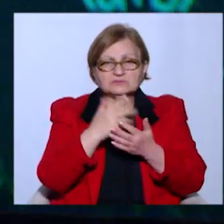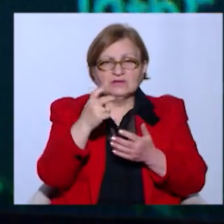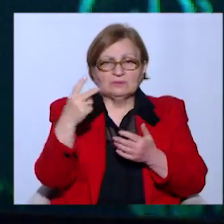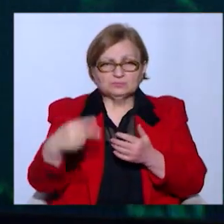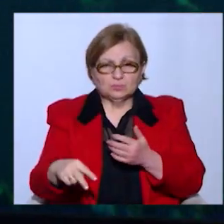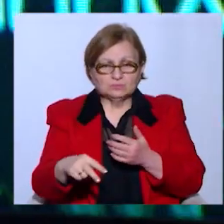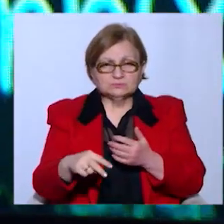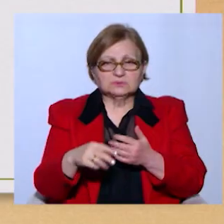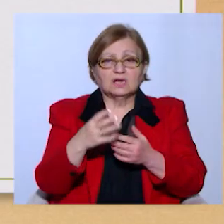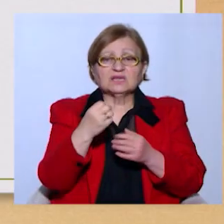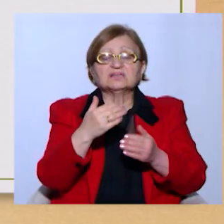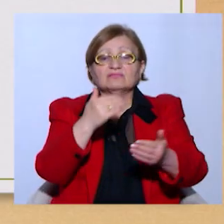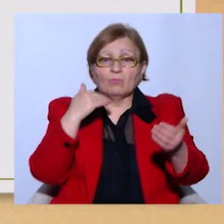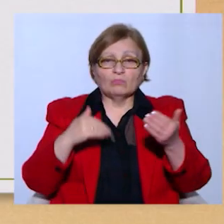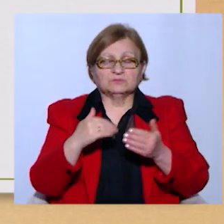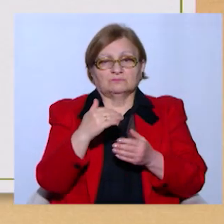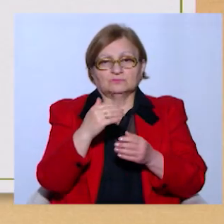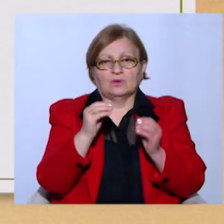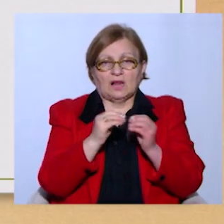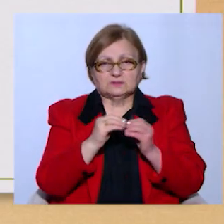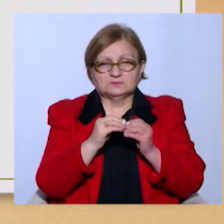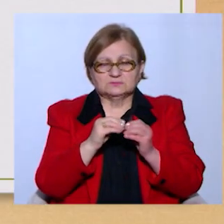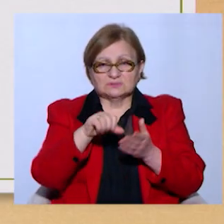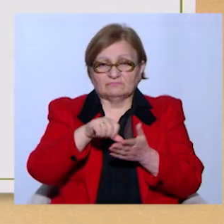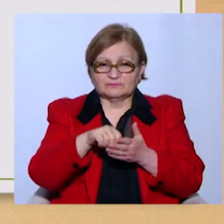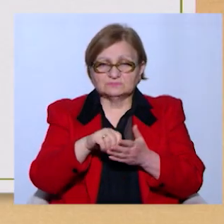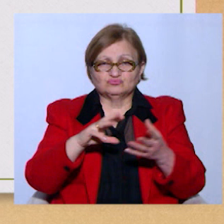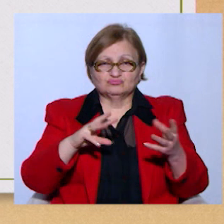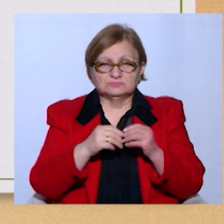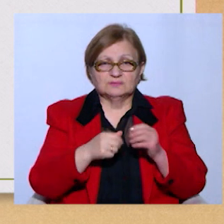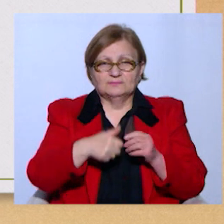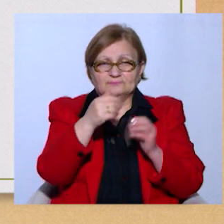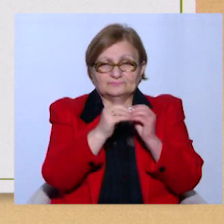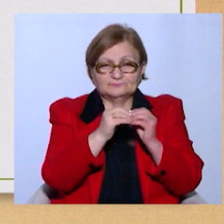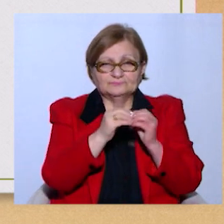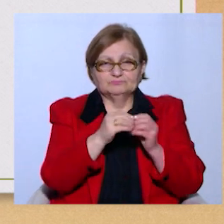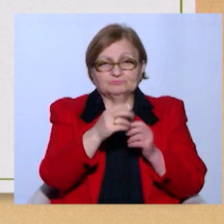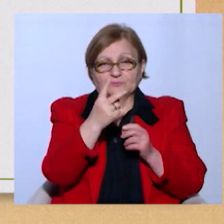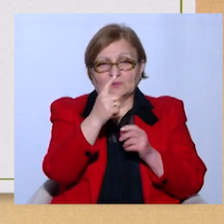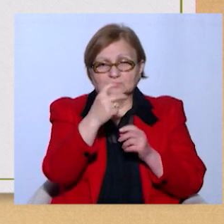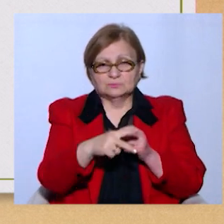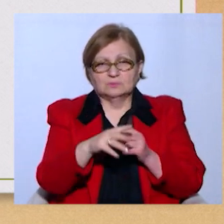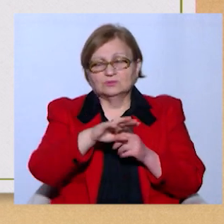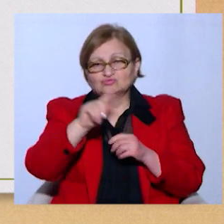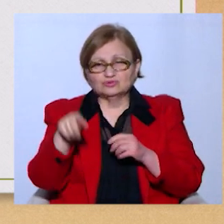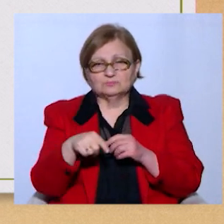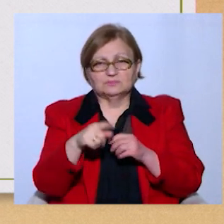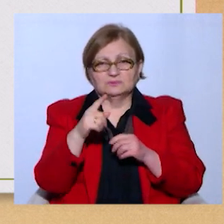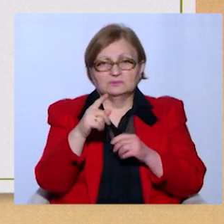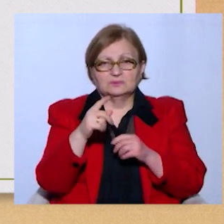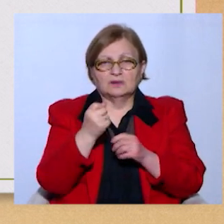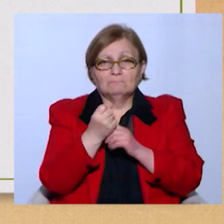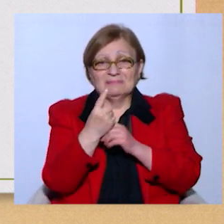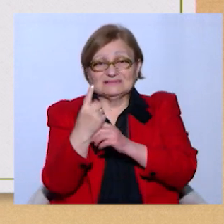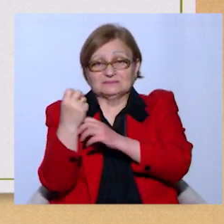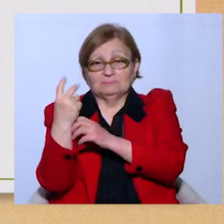ამ პროგრესიის კიდევ მომდევნო 10 წევრის ჯამი. მოკლედ პირველი 10 წევრის ჯამია 100-ი, მომდევნო 10 წევრში იგულისხმება